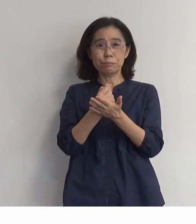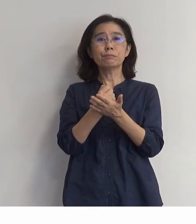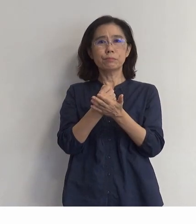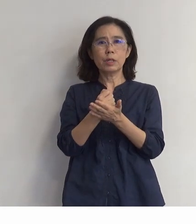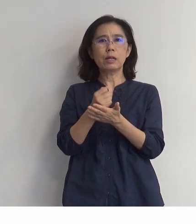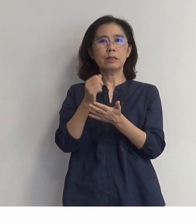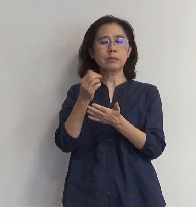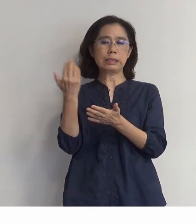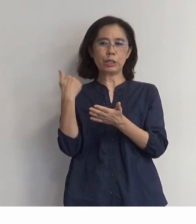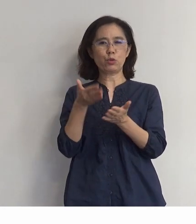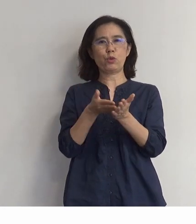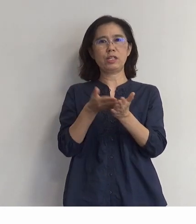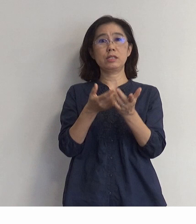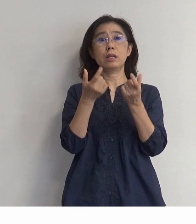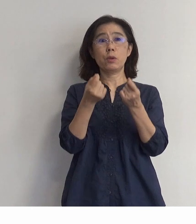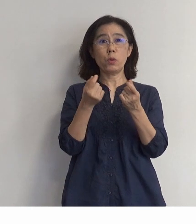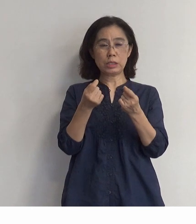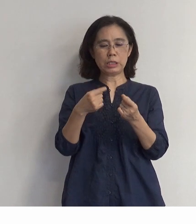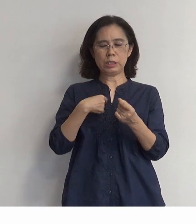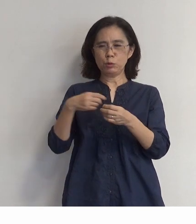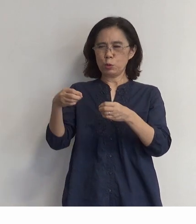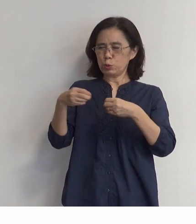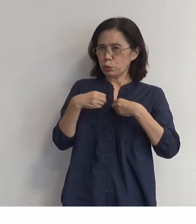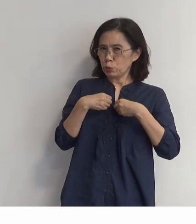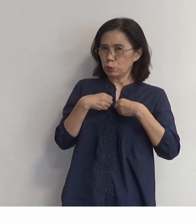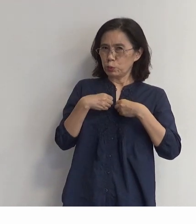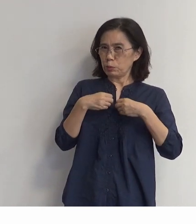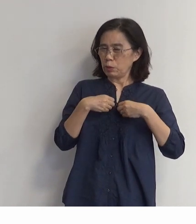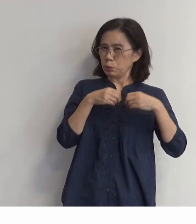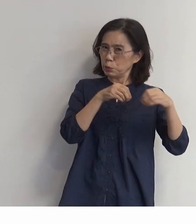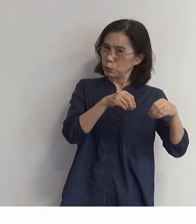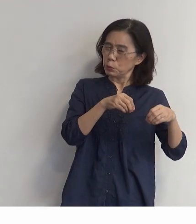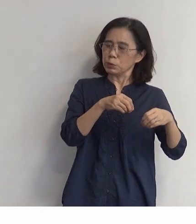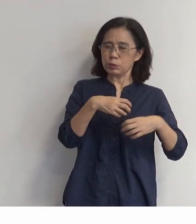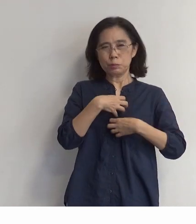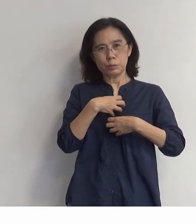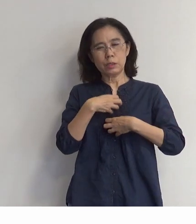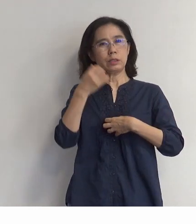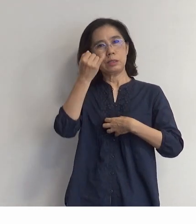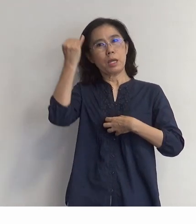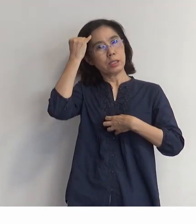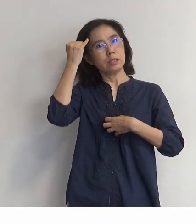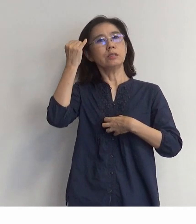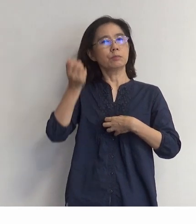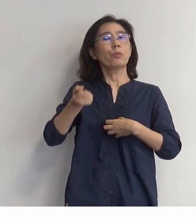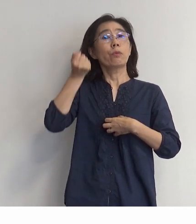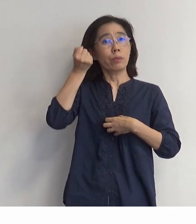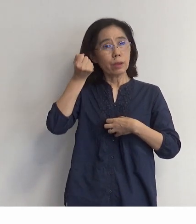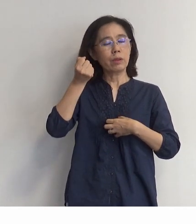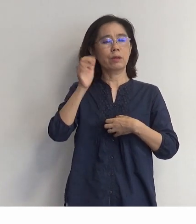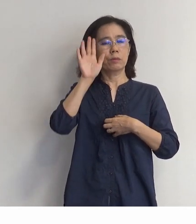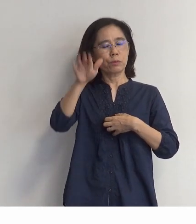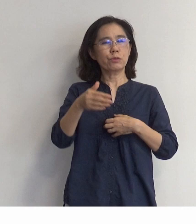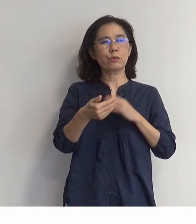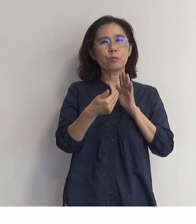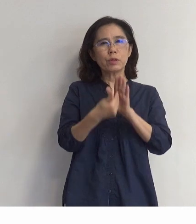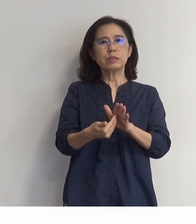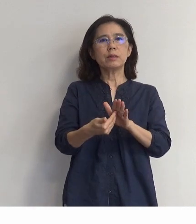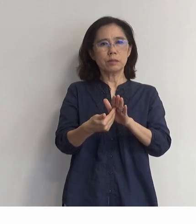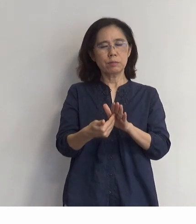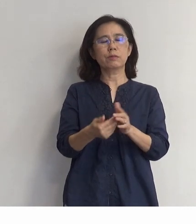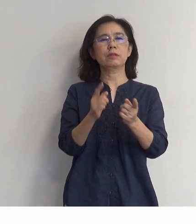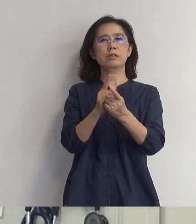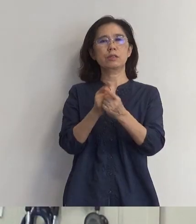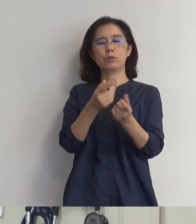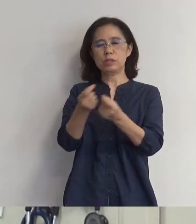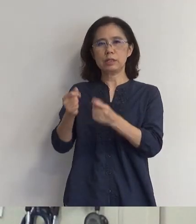先ほどお話ししましたように自分もうつるかも、うつすかもとイメージしていただき、感染防止対策をしっかりお願い